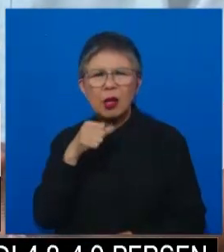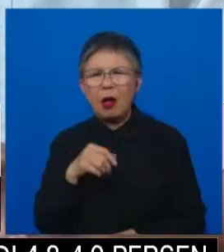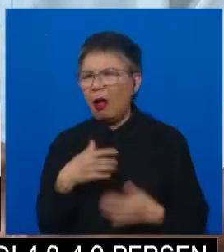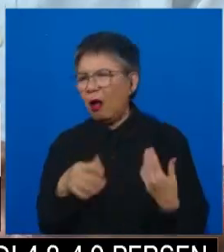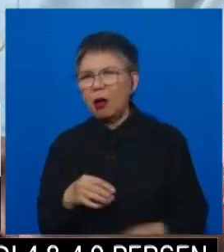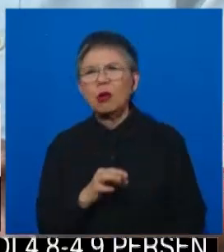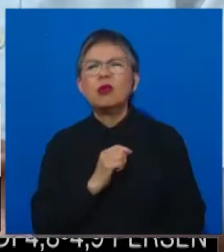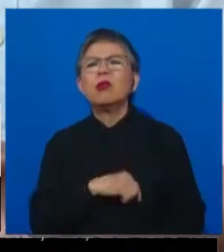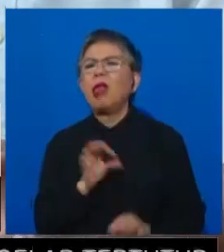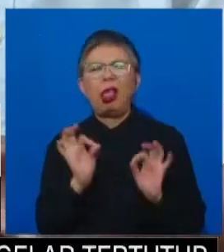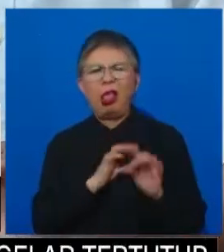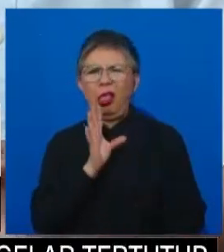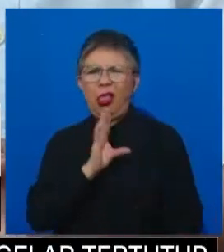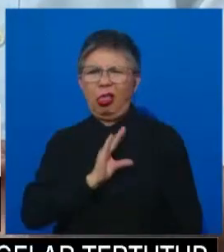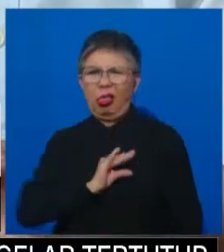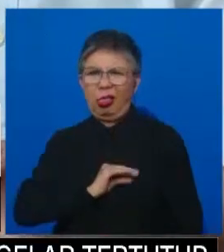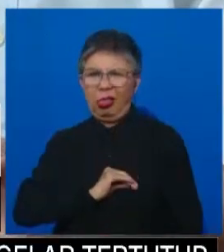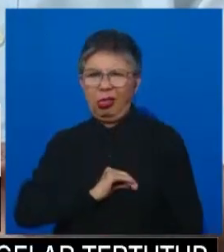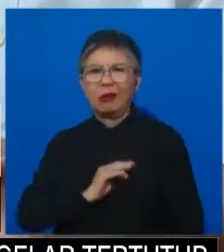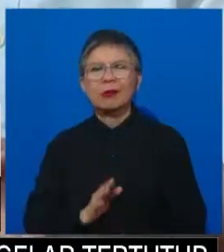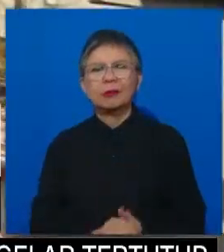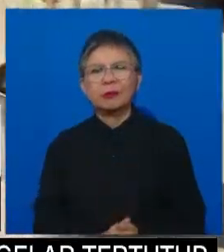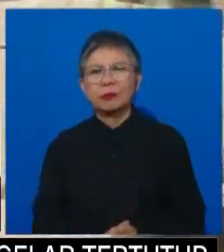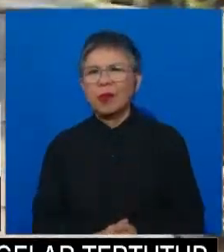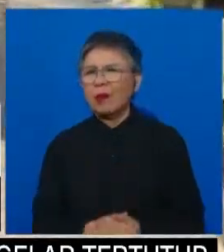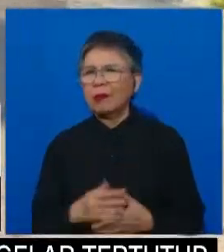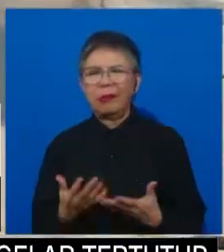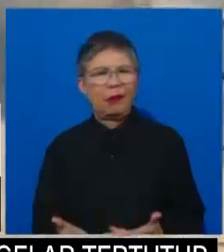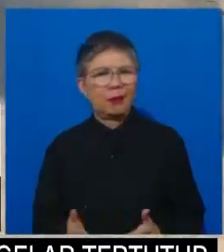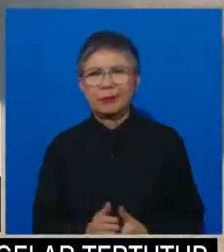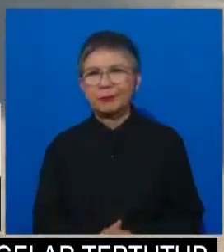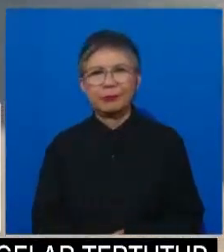puasa. Udah paling parah. Bulan.